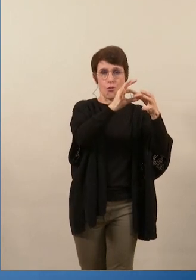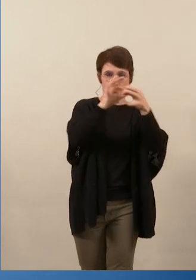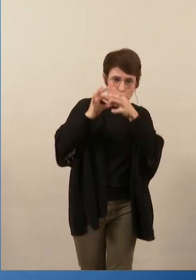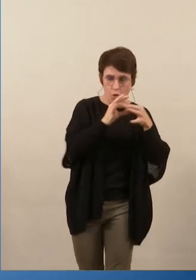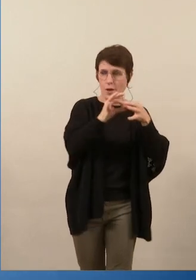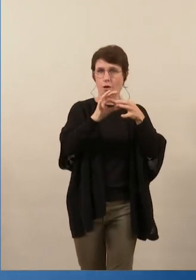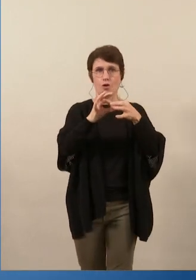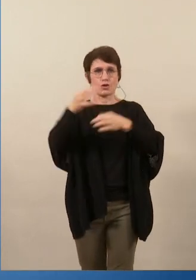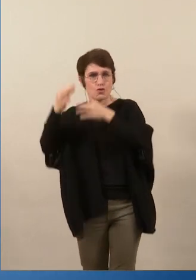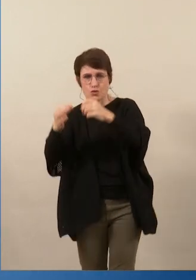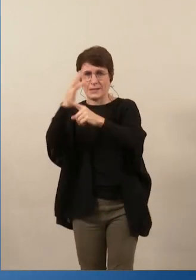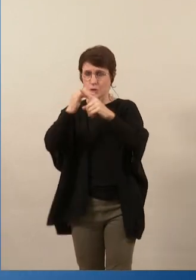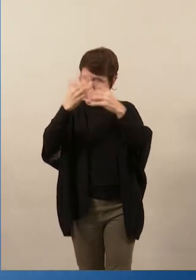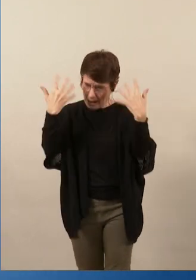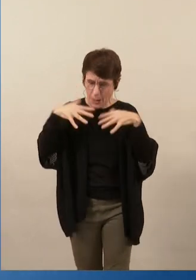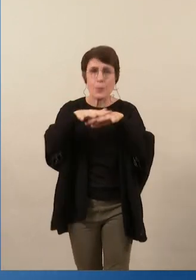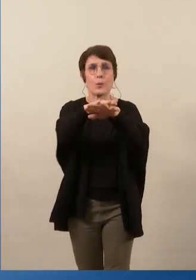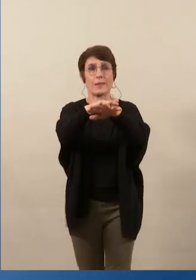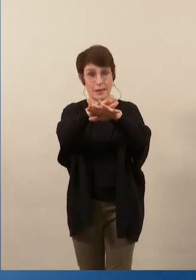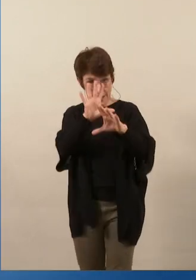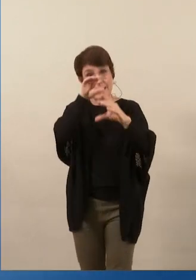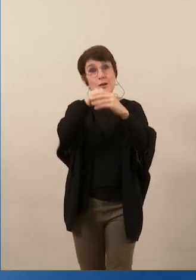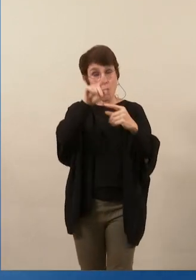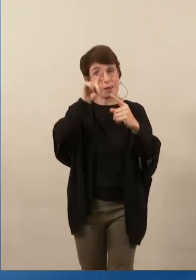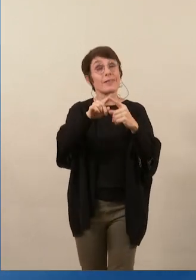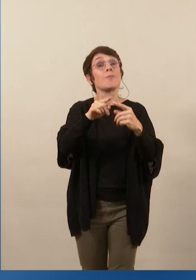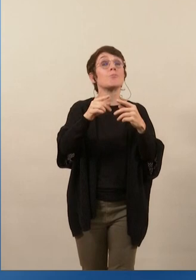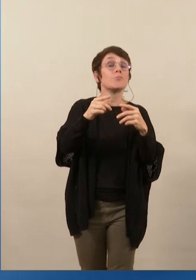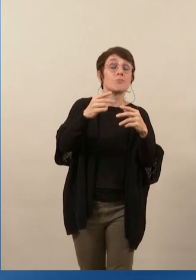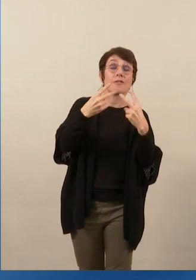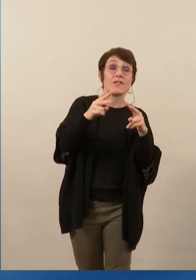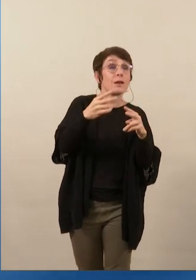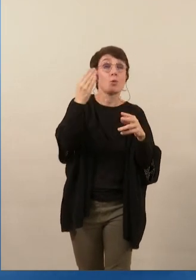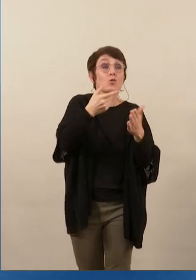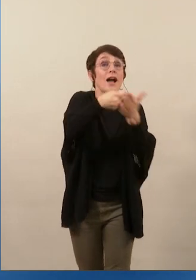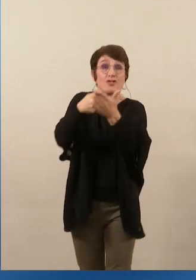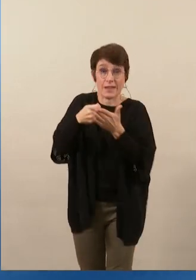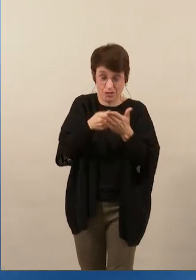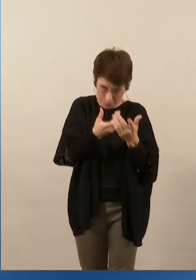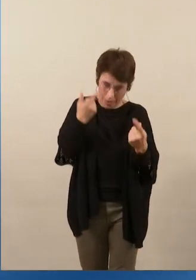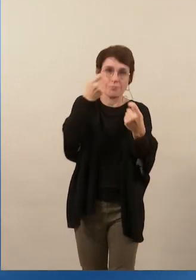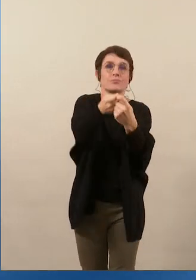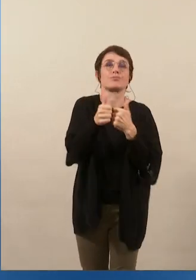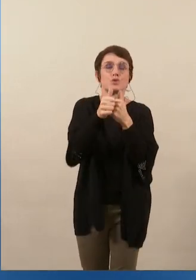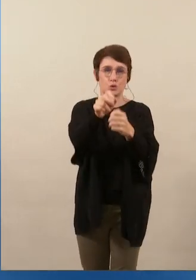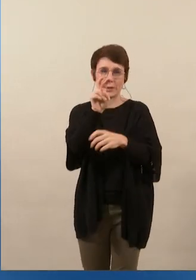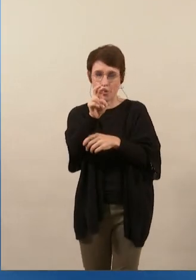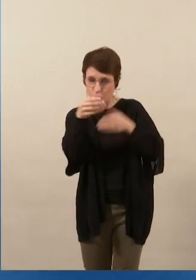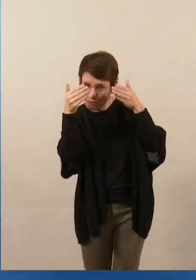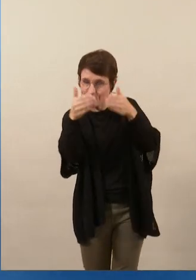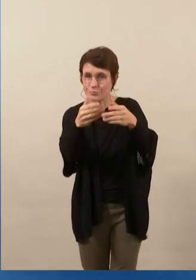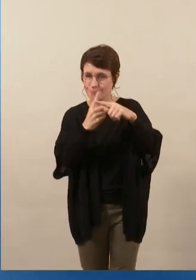sociale y compris dans les achats de la ville ça sera présenté par anneesophie holmos à l'heure où le